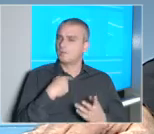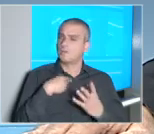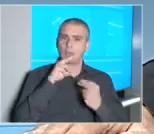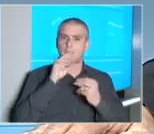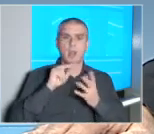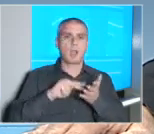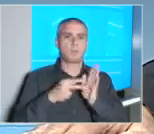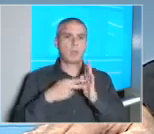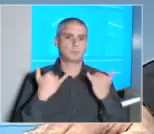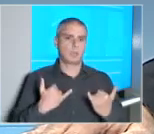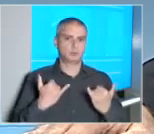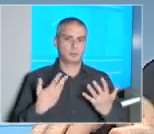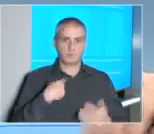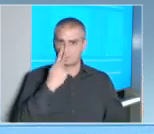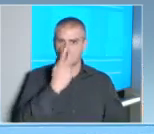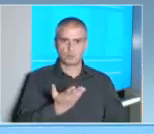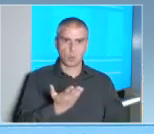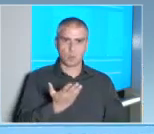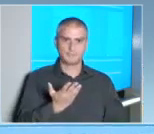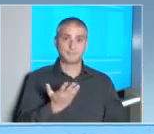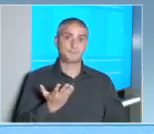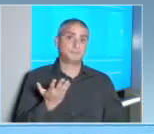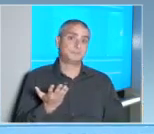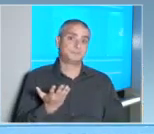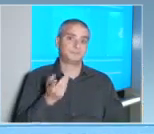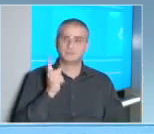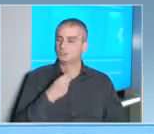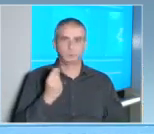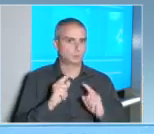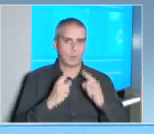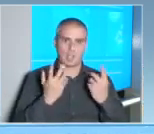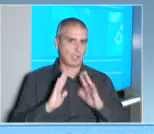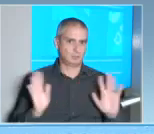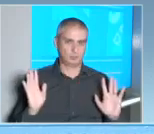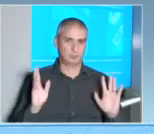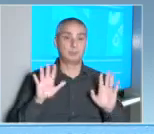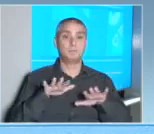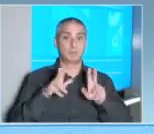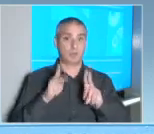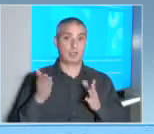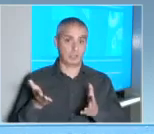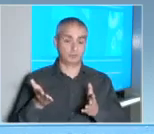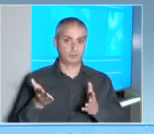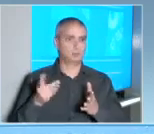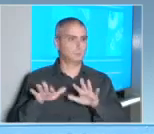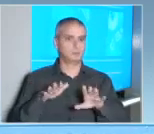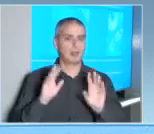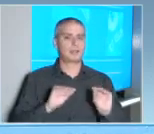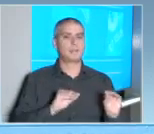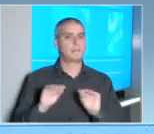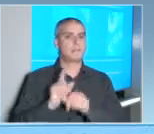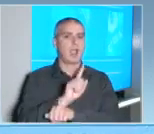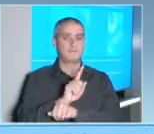נדון במפה הפוליטית עכשיו. אנחנו רואים ש... יש פה קטע הזוי. יש ממשלה שהיא ממשלת